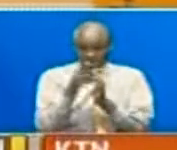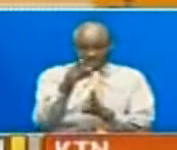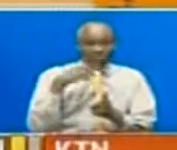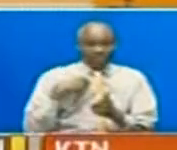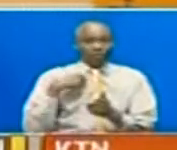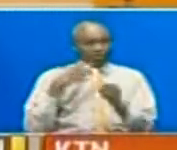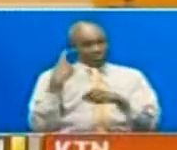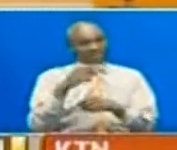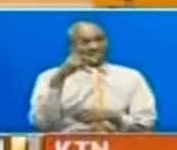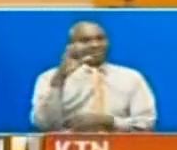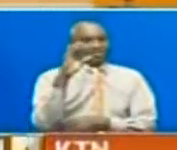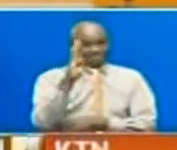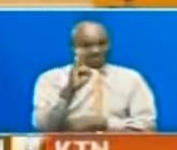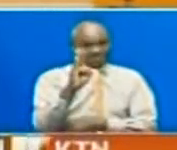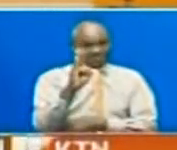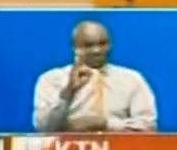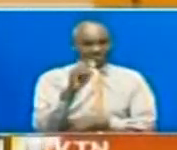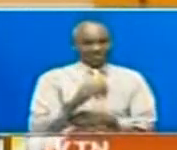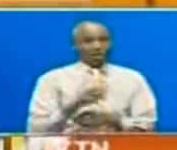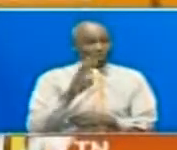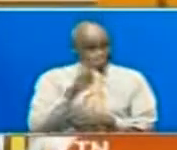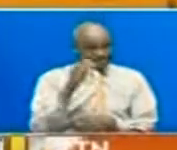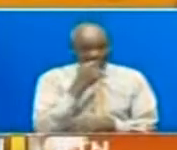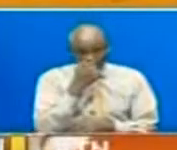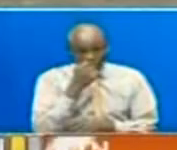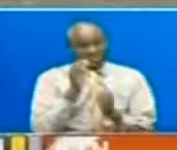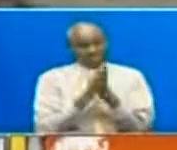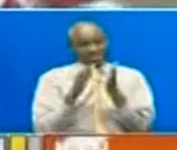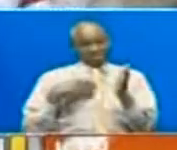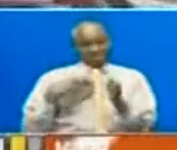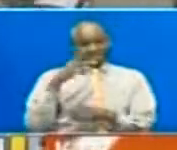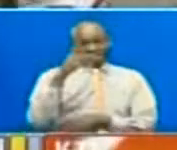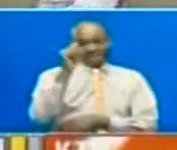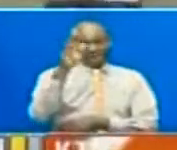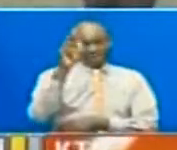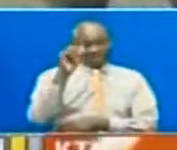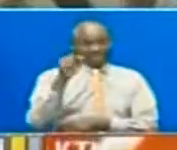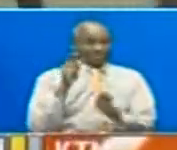KCB. Western Bulls nao watachuana Kabras Sugar katika